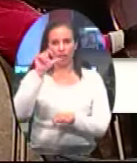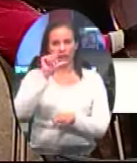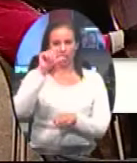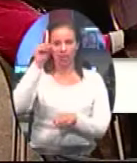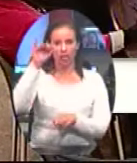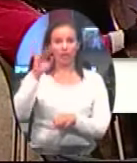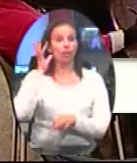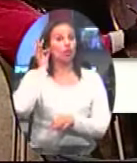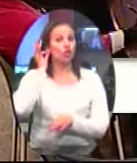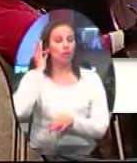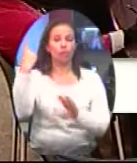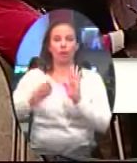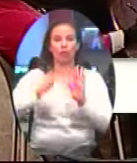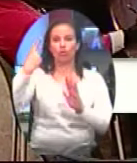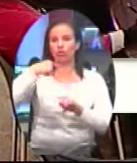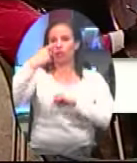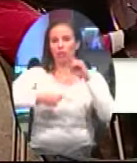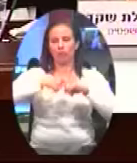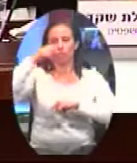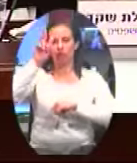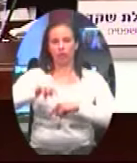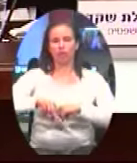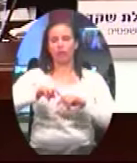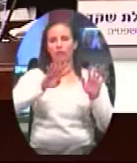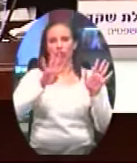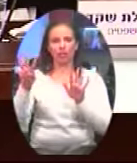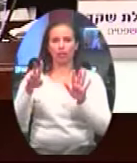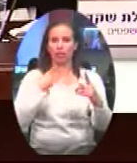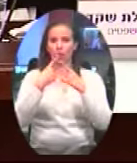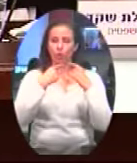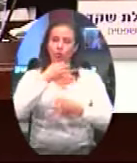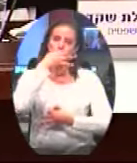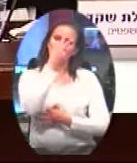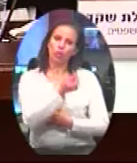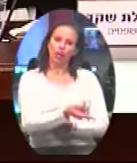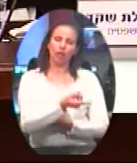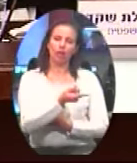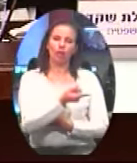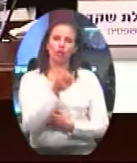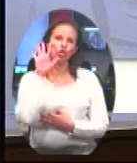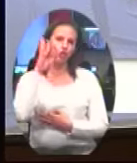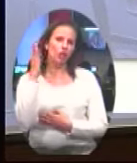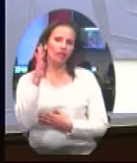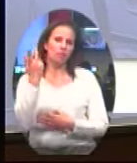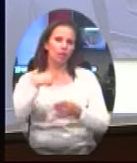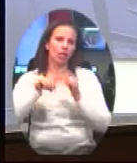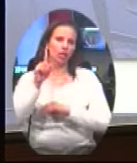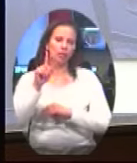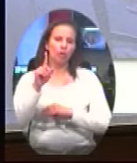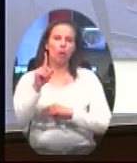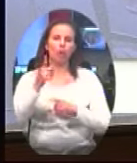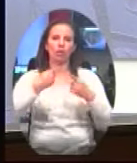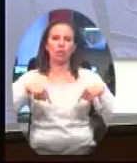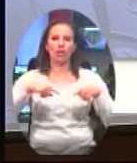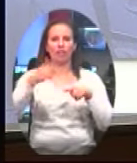הראשונה מאז שנת 2009. בדיון נשאלה השרה שקד בין השאר על שקיפות הצבעות השרים בוועדת שרים